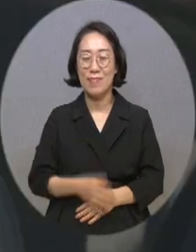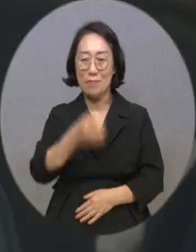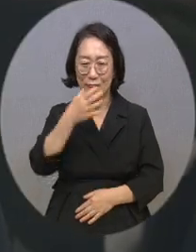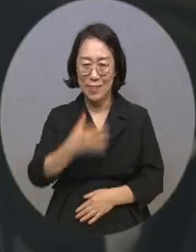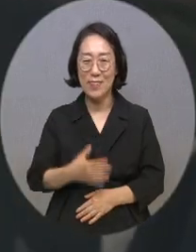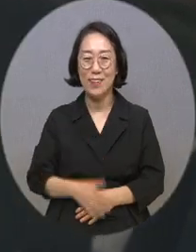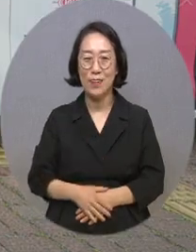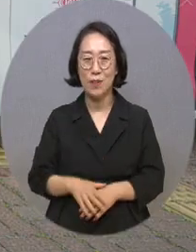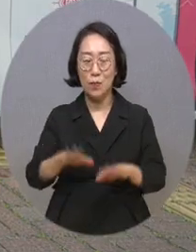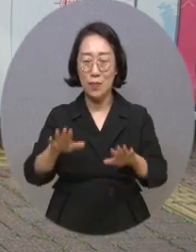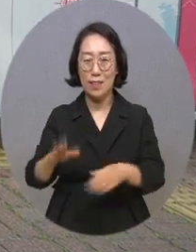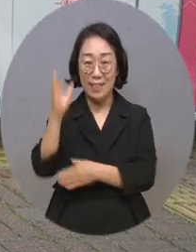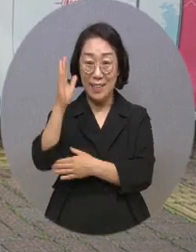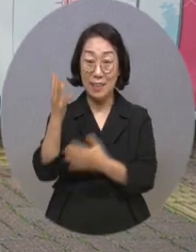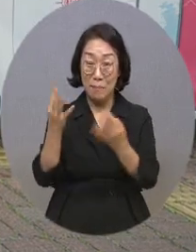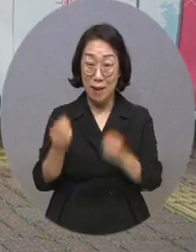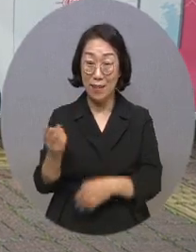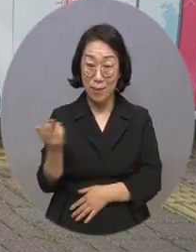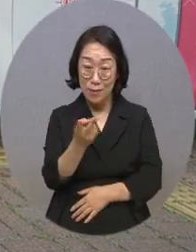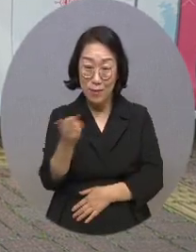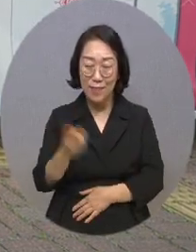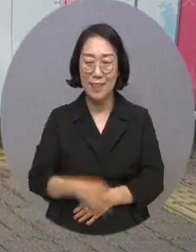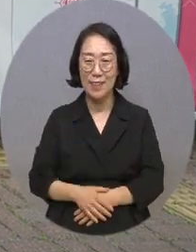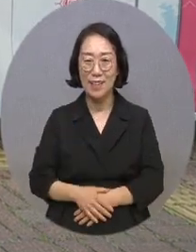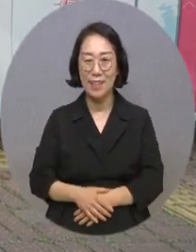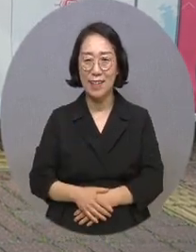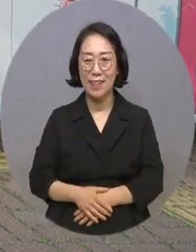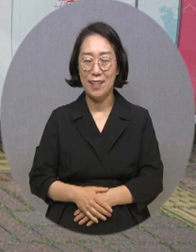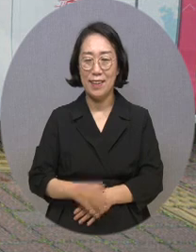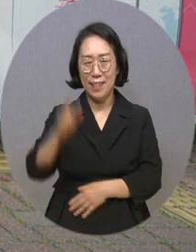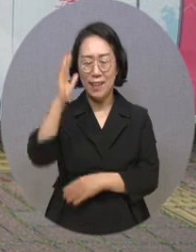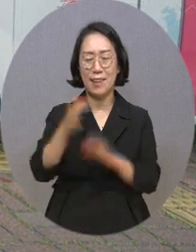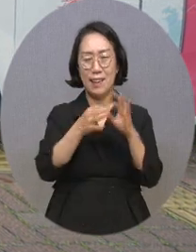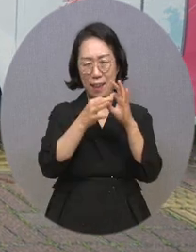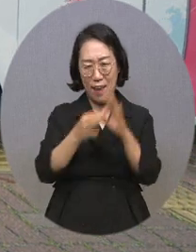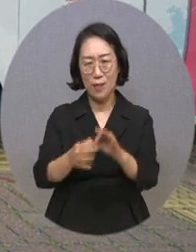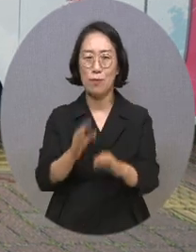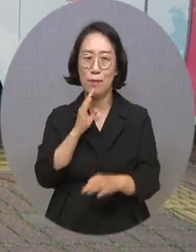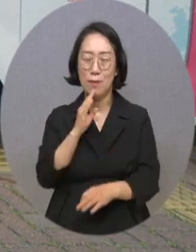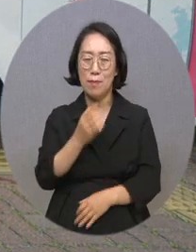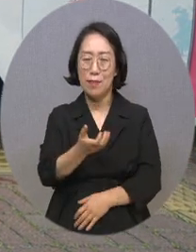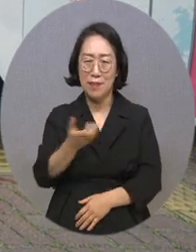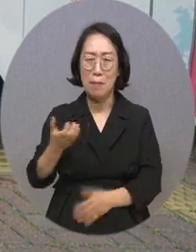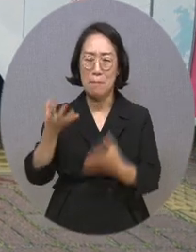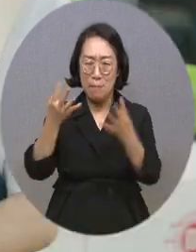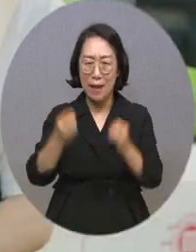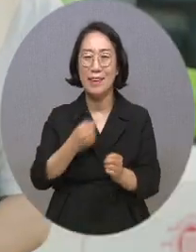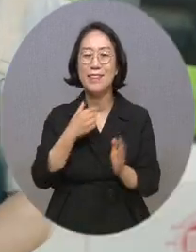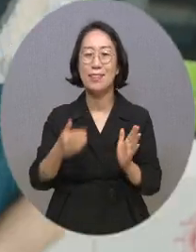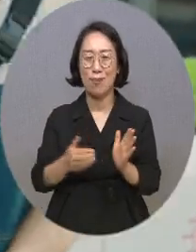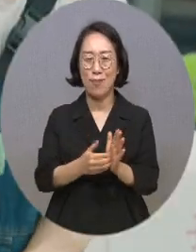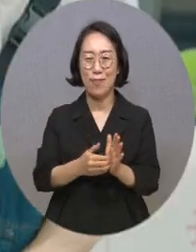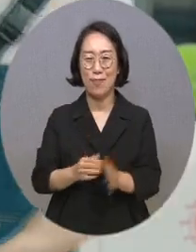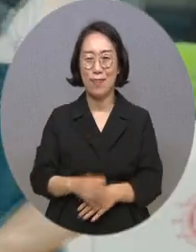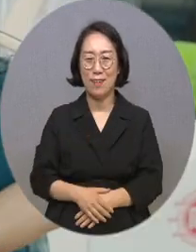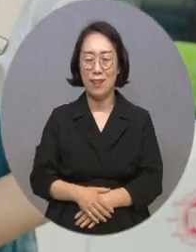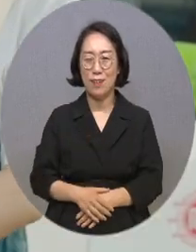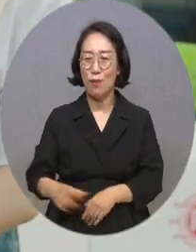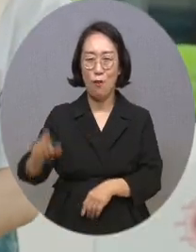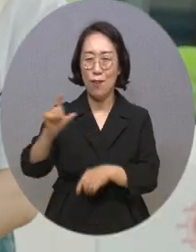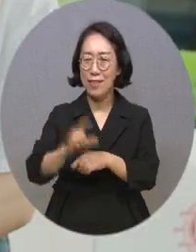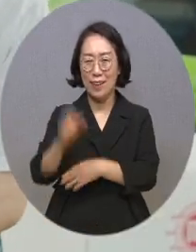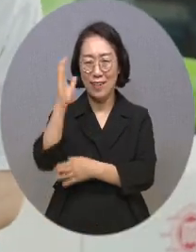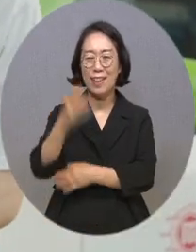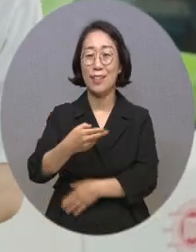것 같아요 오늘. 네. 예, 예. 그때 못했던 이야기를 여기서 다 푸는 걸로. 너무 많이 했어. 아, 그때 너무 많이 했어요. 더 이상 할 얘기가